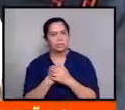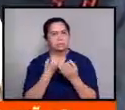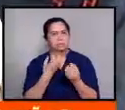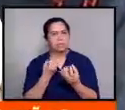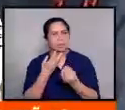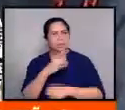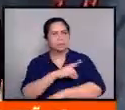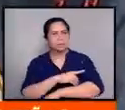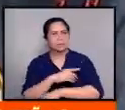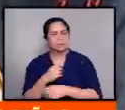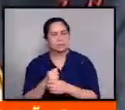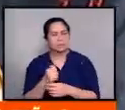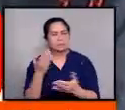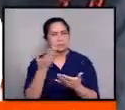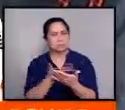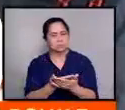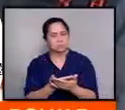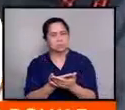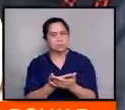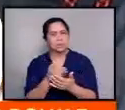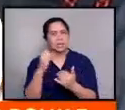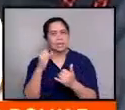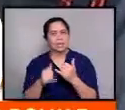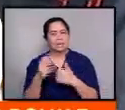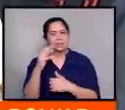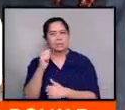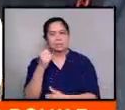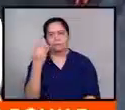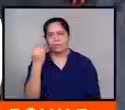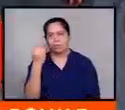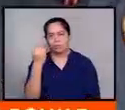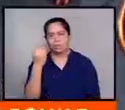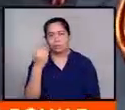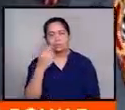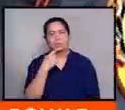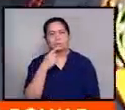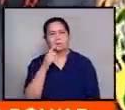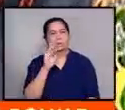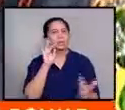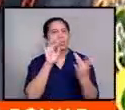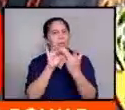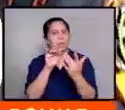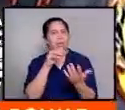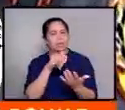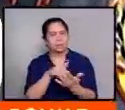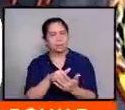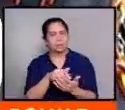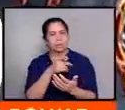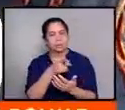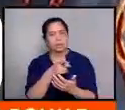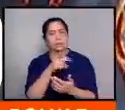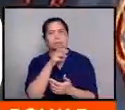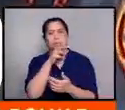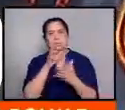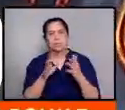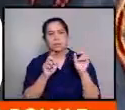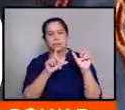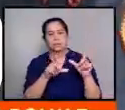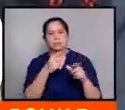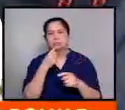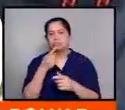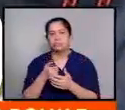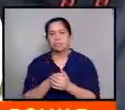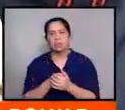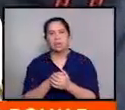several days, no, pagdating nung May, last May 14, kinontak ulit siya nung suspect at sinabi